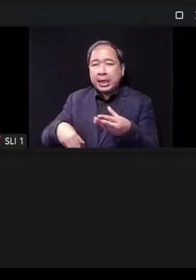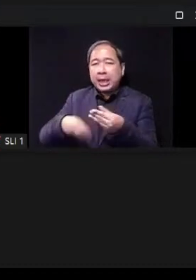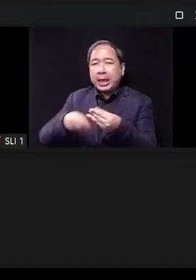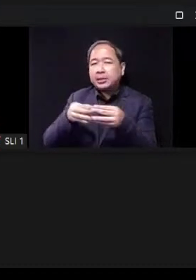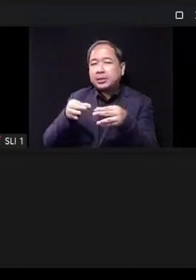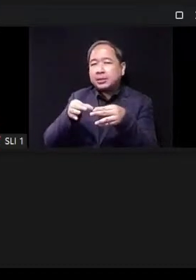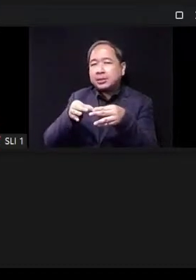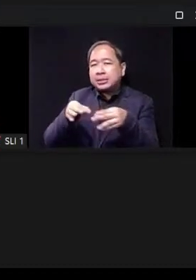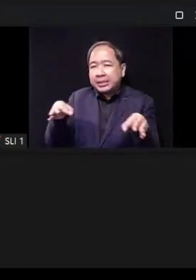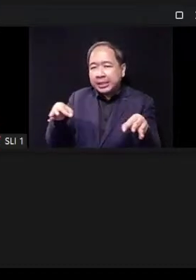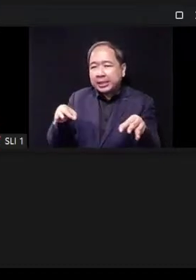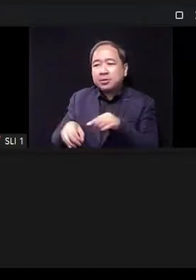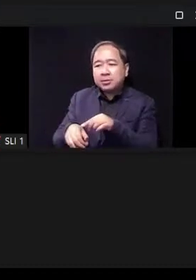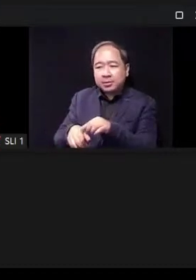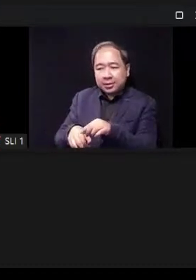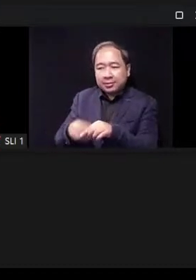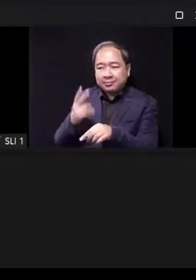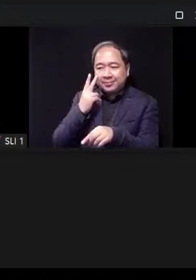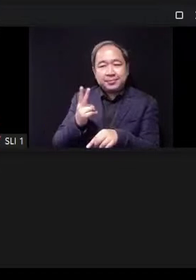Спасибо.